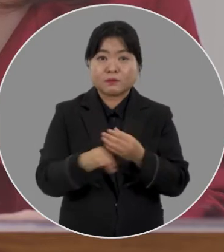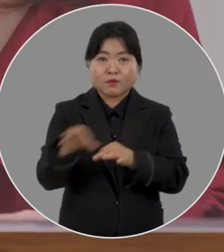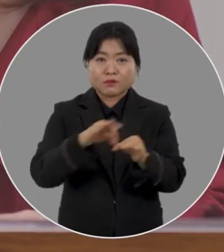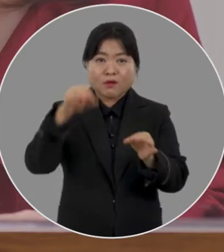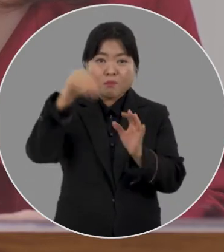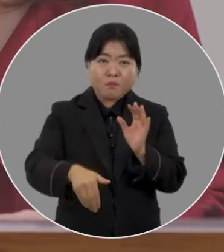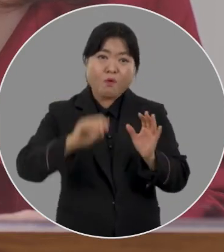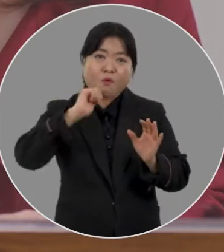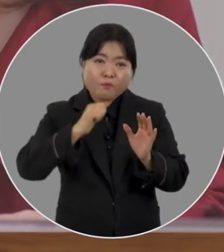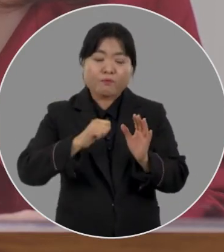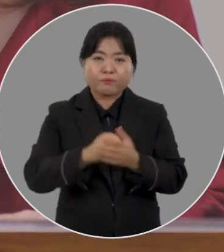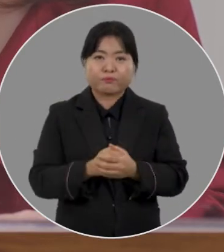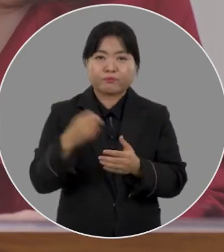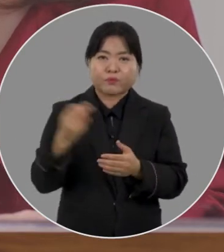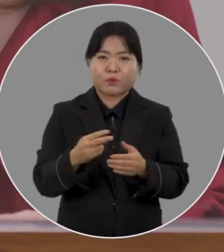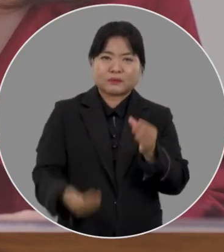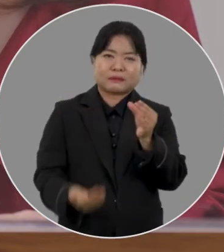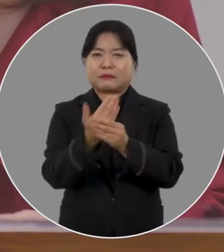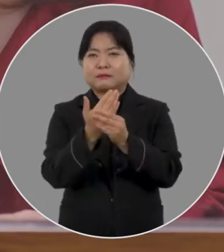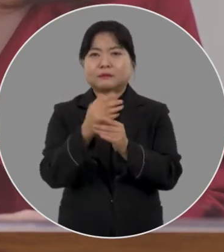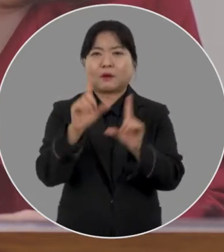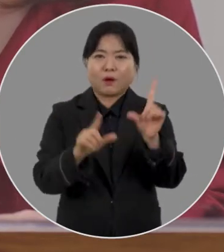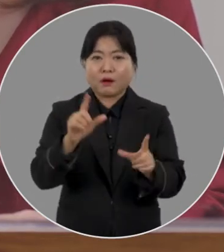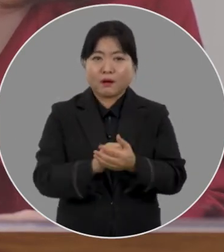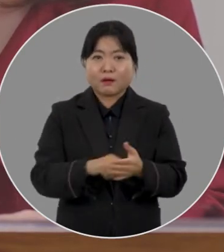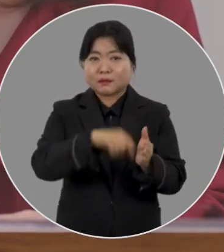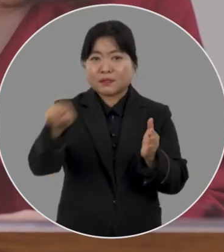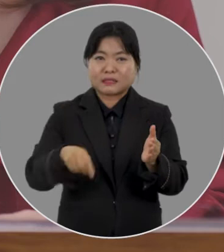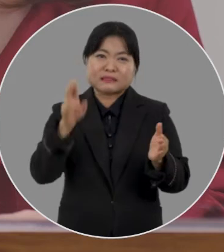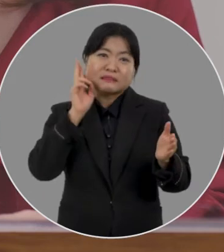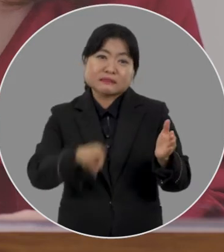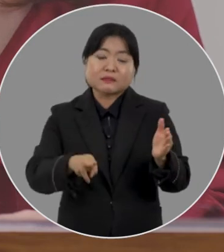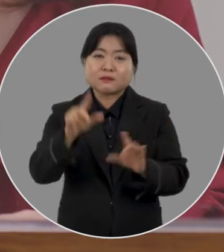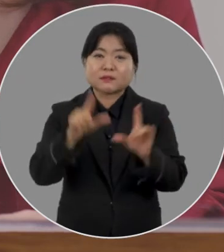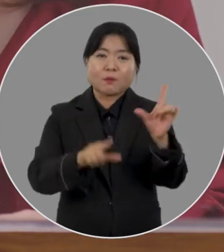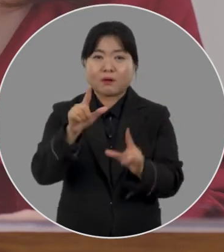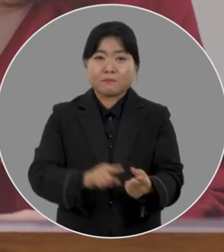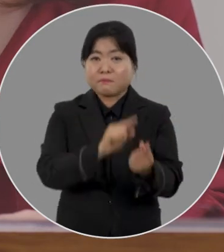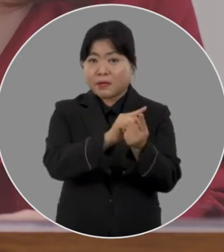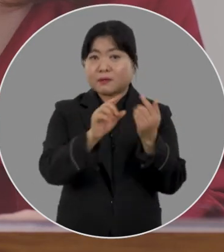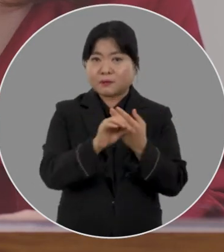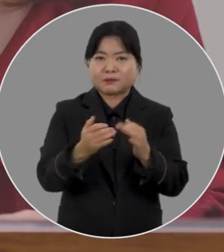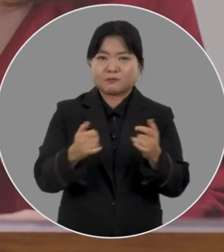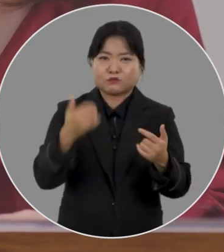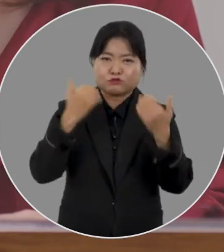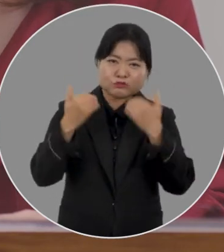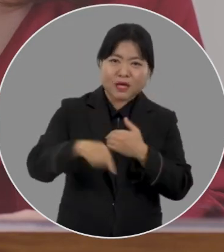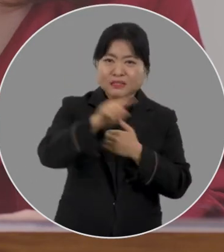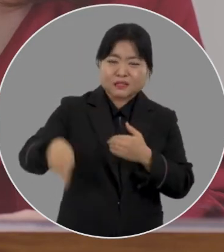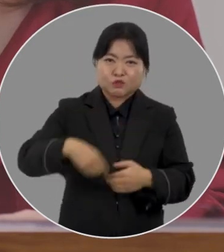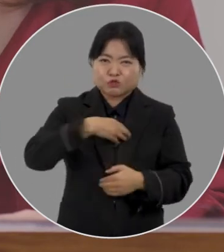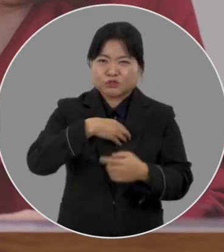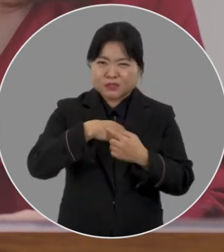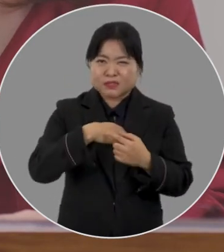많이 어렵다거나 아니면 뭐 재난 상황이라든가 이런 어떤 극단적인 좀 상황에서 사람들은 위기에